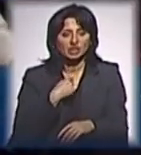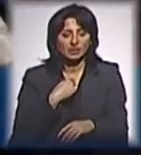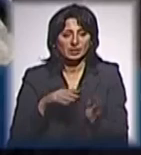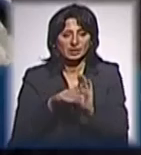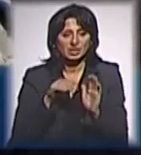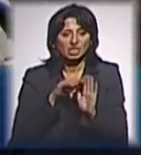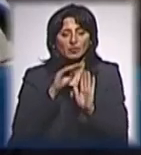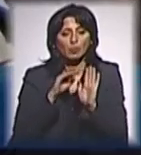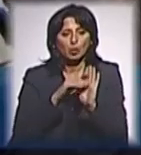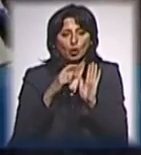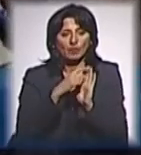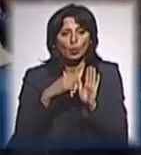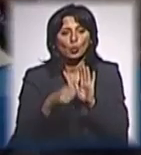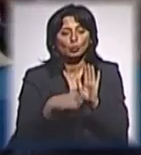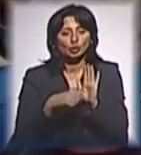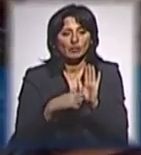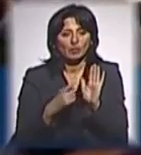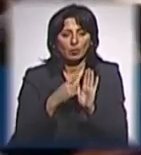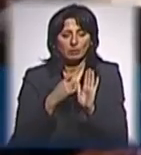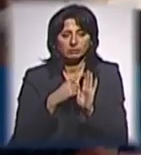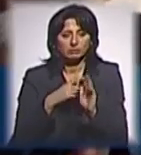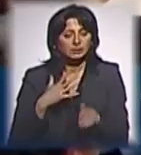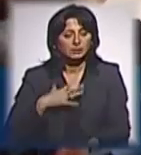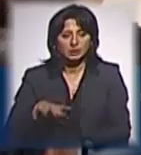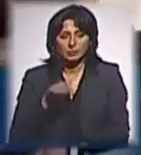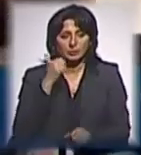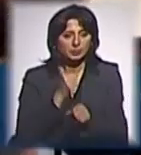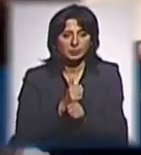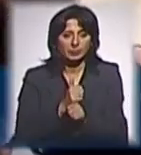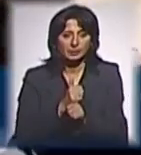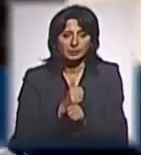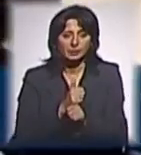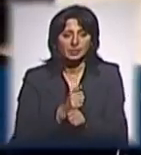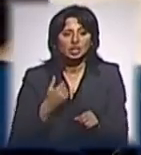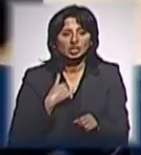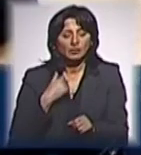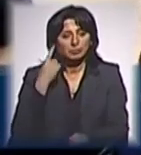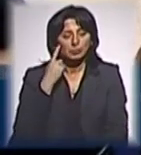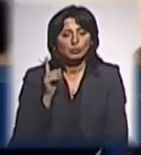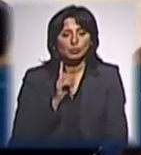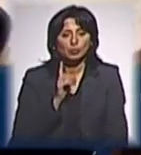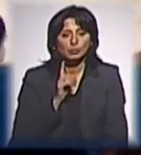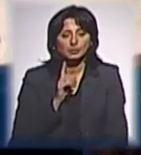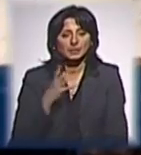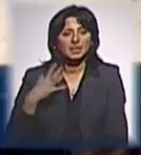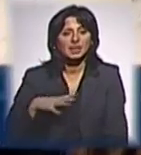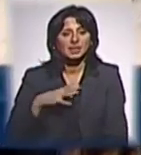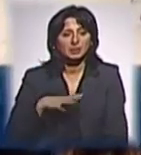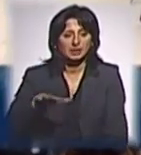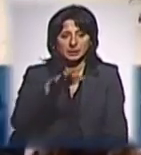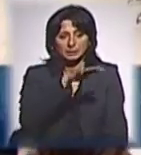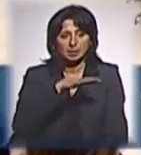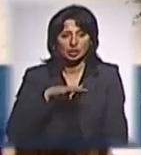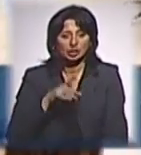ვთქვათ, საარჩევნო პროგრამისა, ეს არის უმუშევრობის დაძლევა, იმიტომ რომ ეს არის დღეს საქართველოს მთავარი გამოწვევა. ჩვენ ფიქრობთ, რომ თბილისის